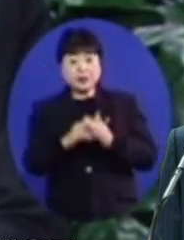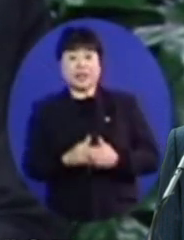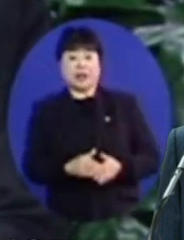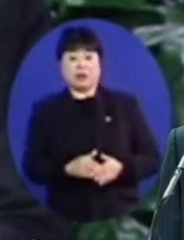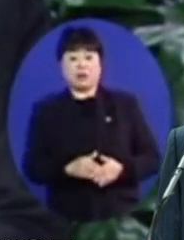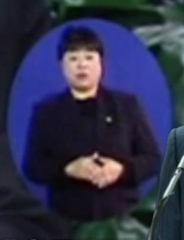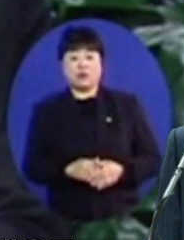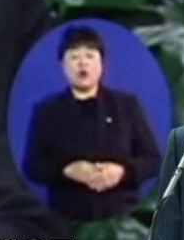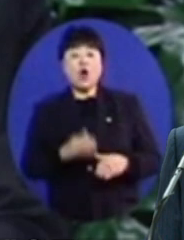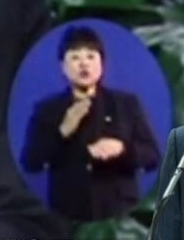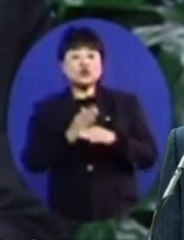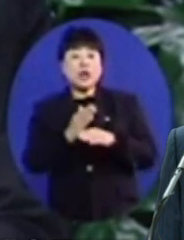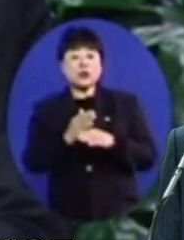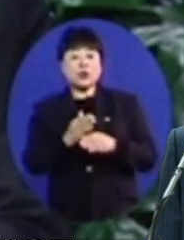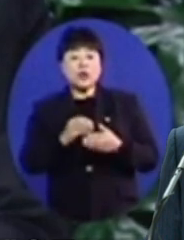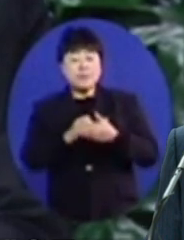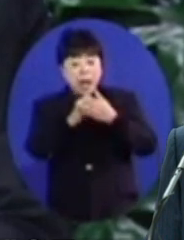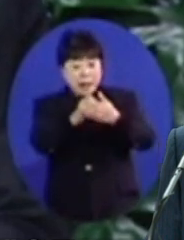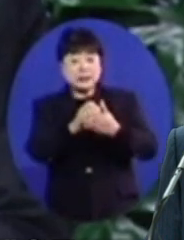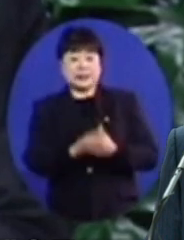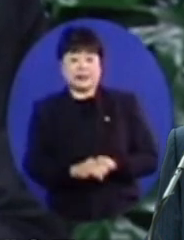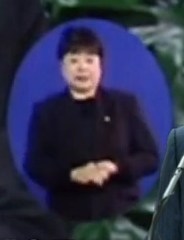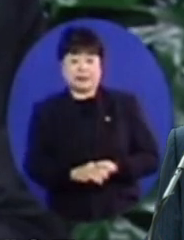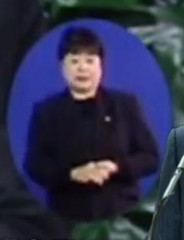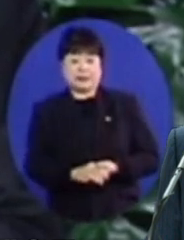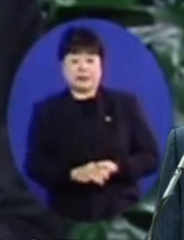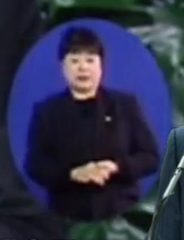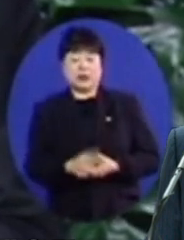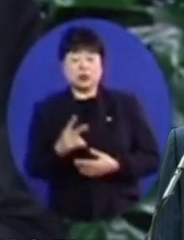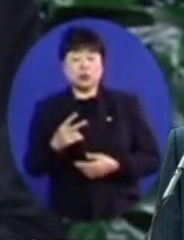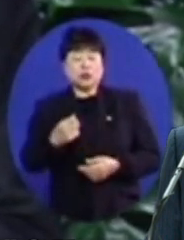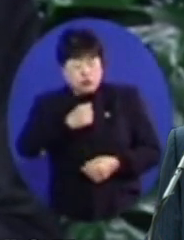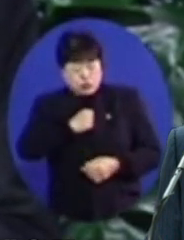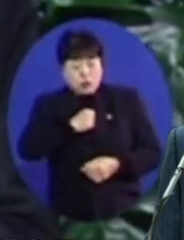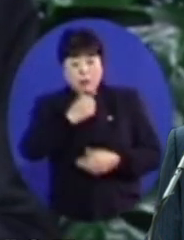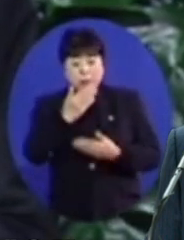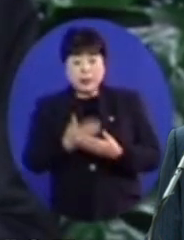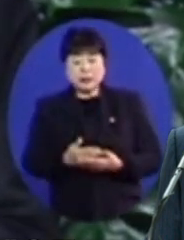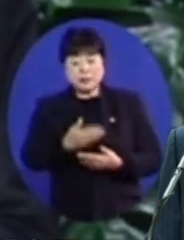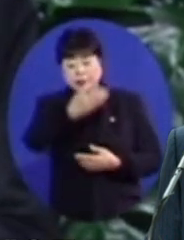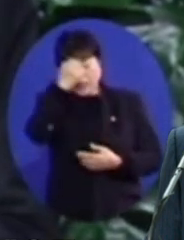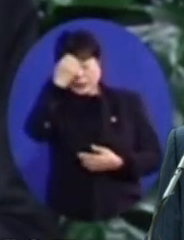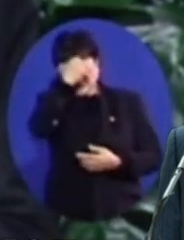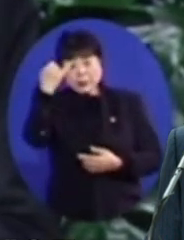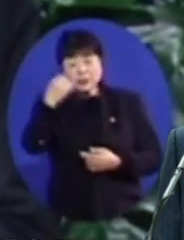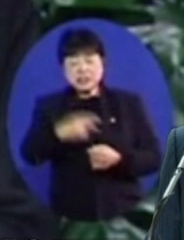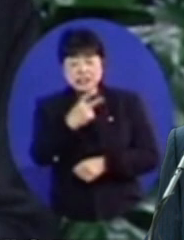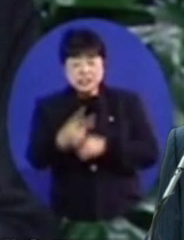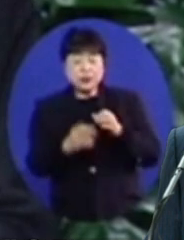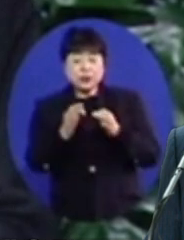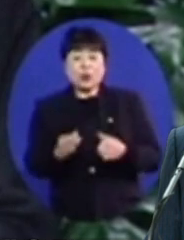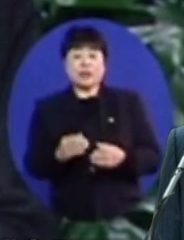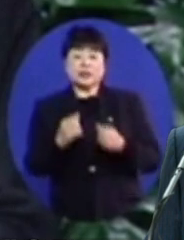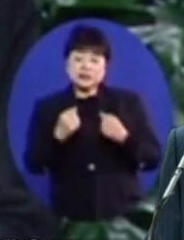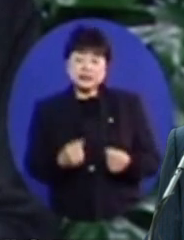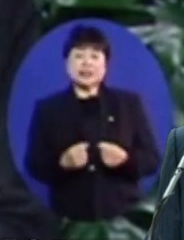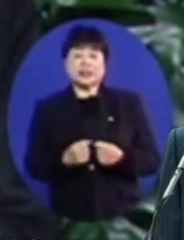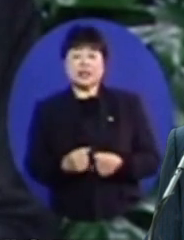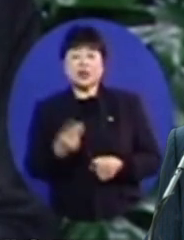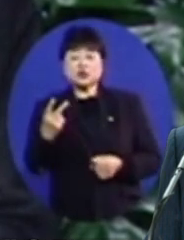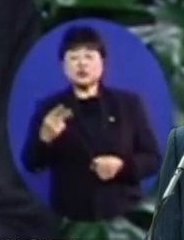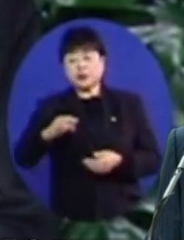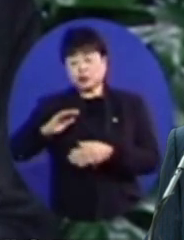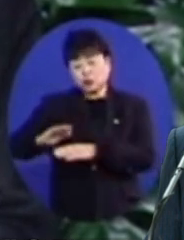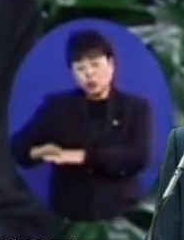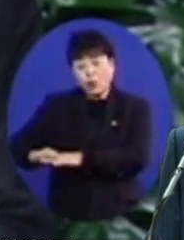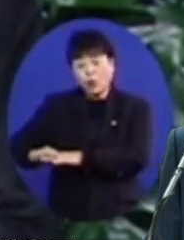동래중학교에 입학을 해서 동네로 내려올 때 그때 또 충격을 느꼈습니다 할아버지 할머니하고 2년 동안 있다가 그 노인 두 분을